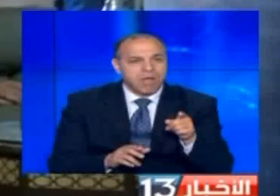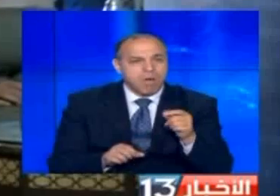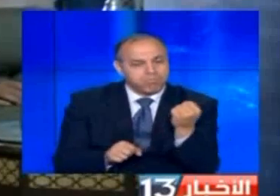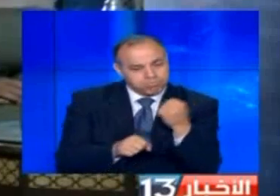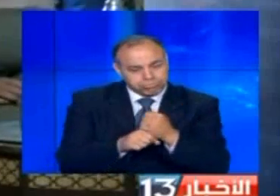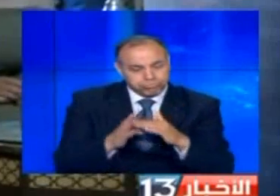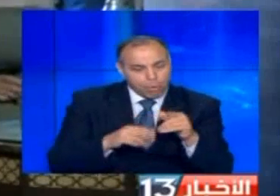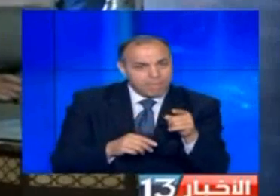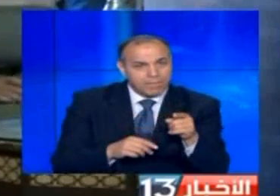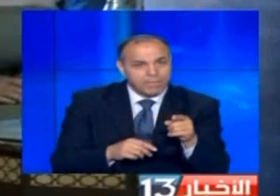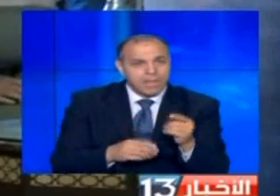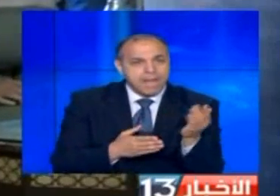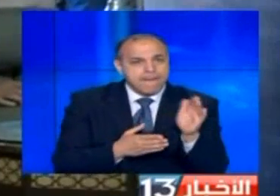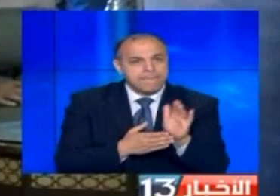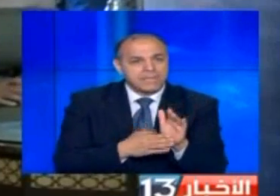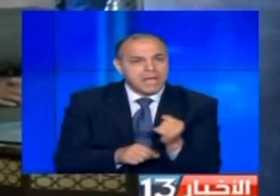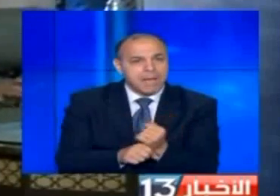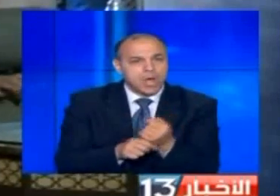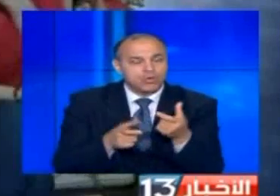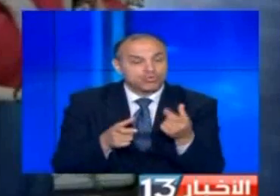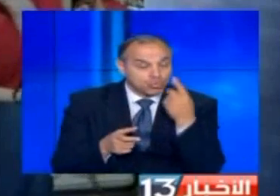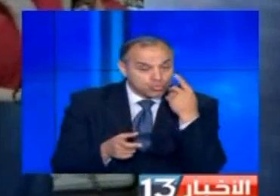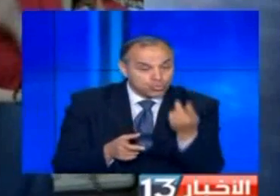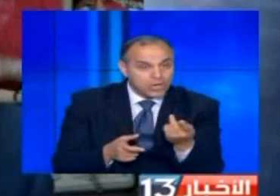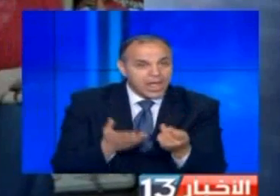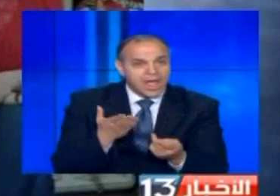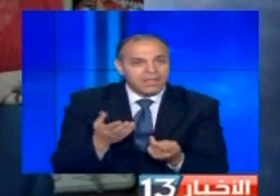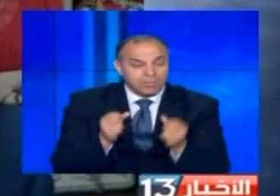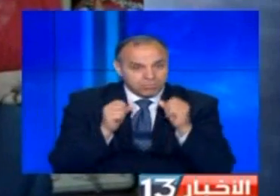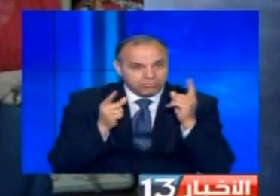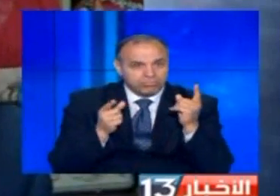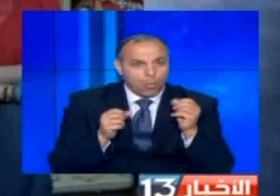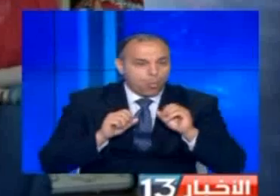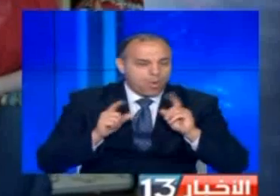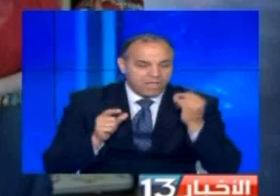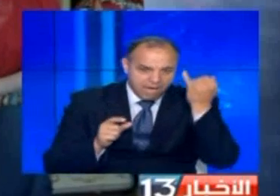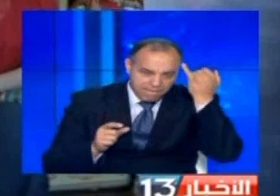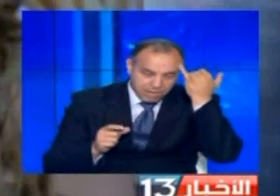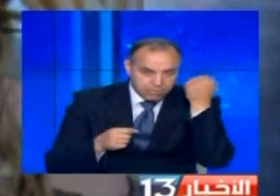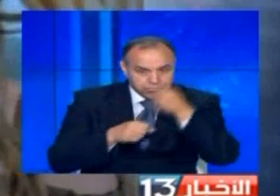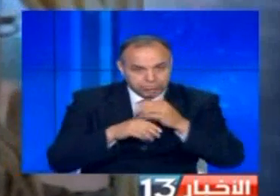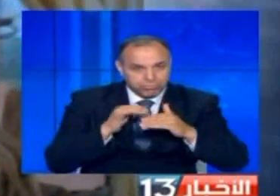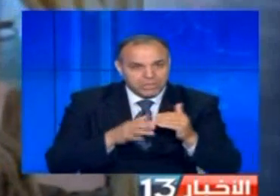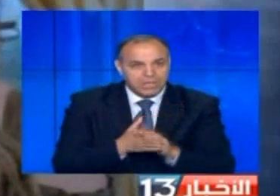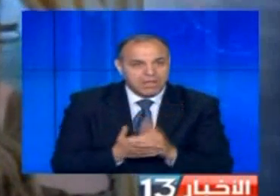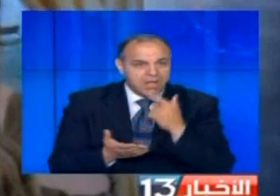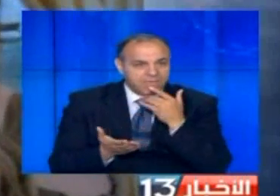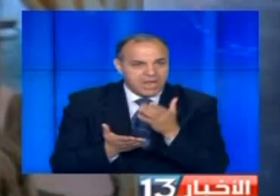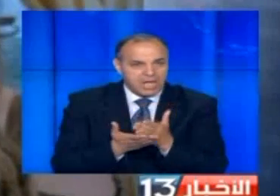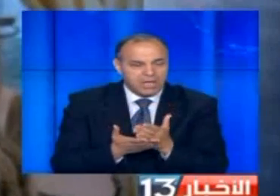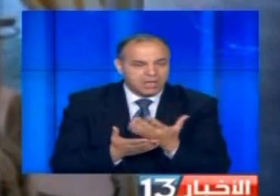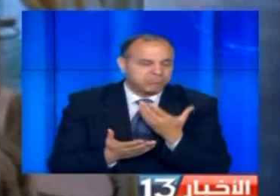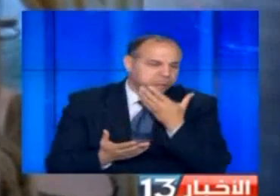الابداعي الغزير مثل هذا العمل فسحه جريئه افاقها فسيحه فكرا وابداعا الحقيقه من